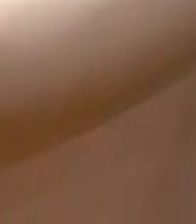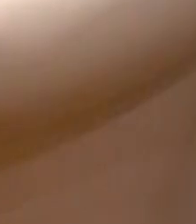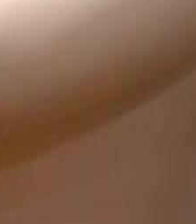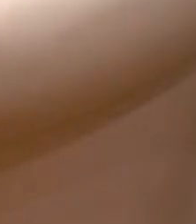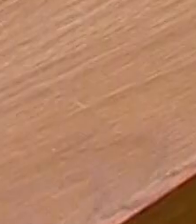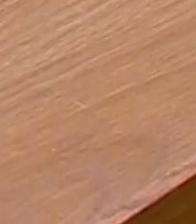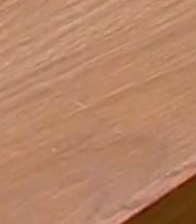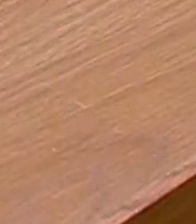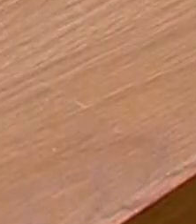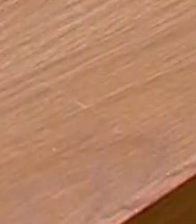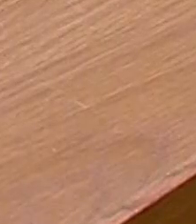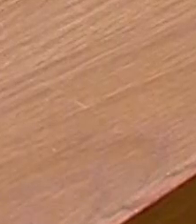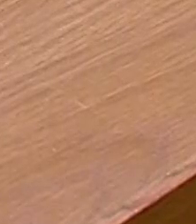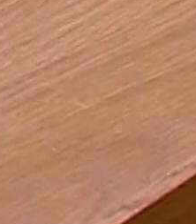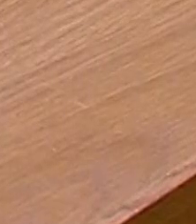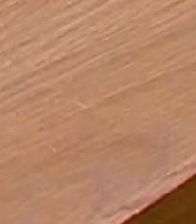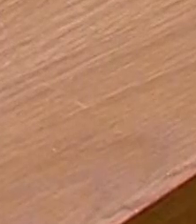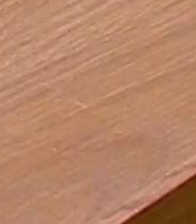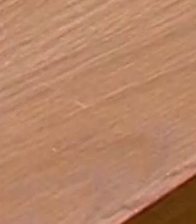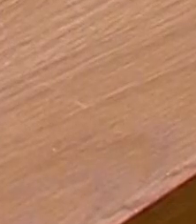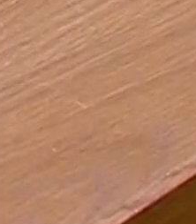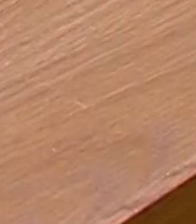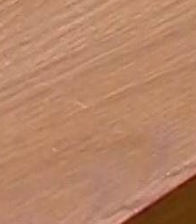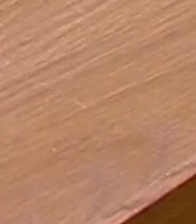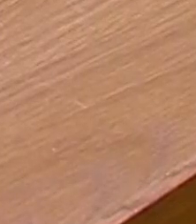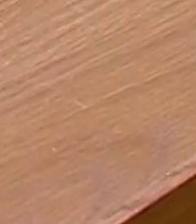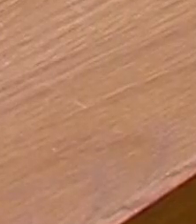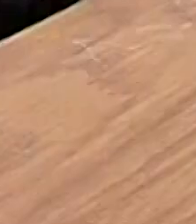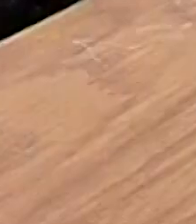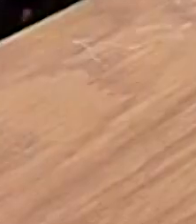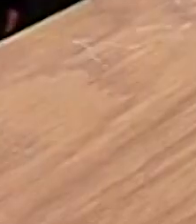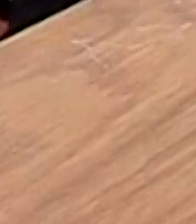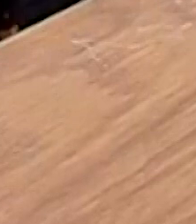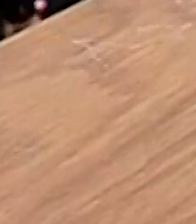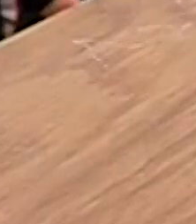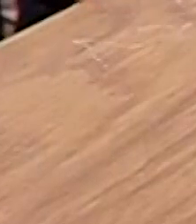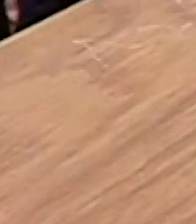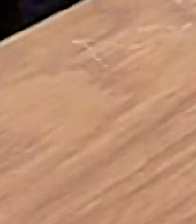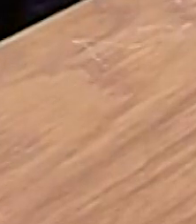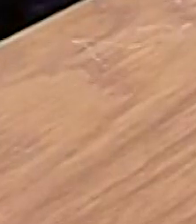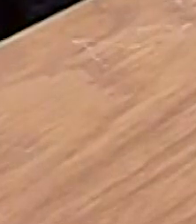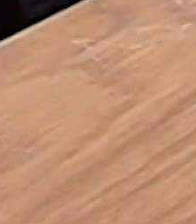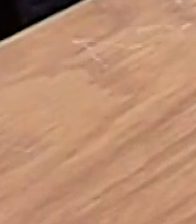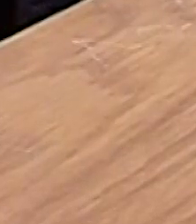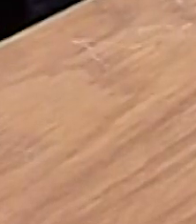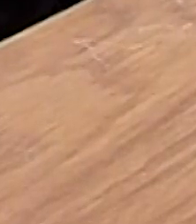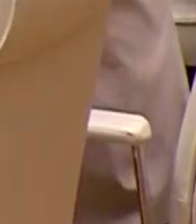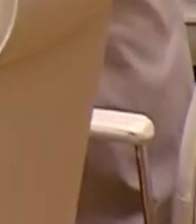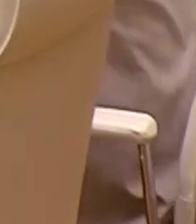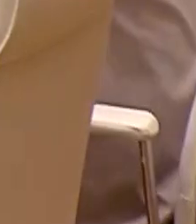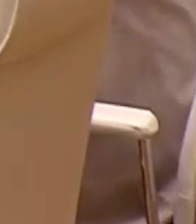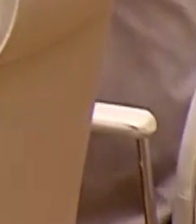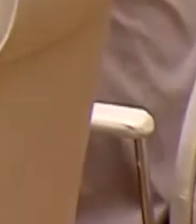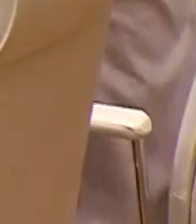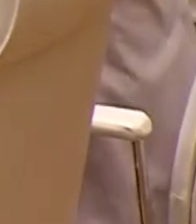ბერაია მსხდომათა დარბაზში ქალი დეპუტატების მიმართ ბოდიში მოიხადოს. Ოპოზიციონერი დეპუტატების მიერ გაკეთებულ განცხადებებს პარლამენტის თავმჯდომარე